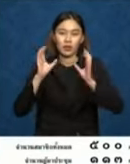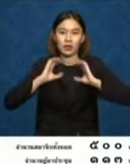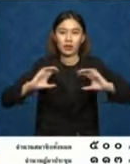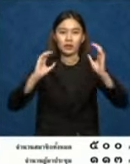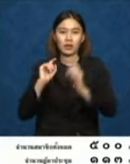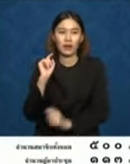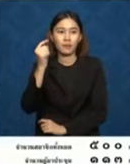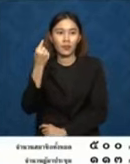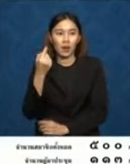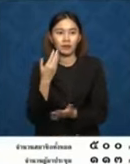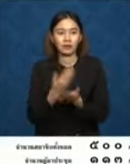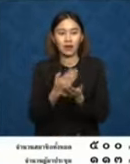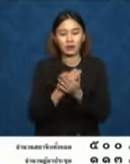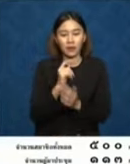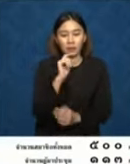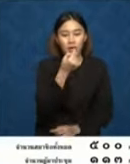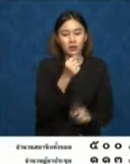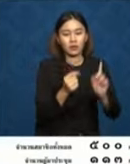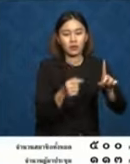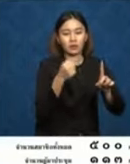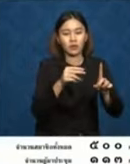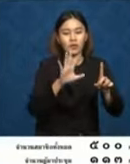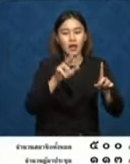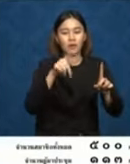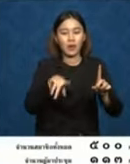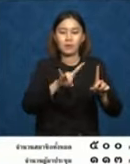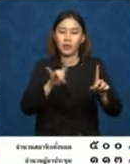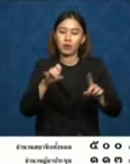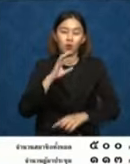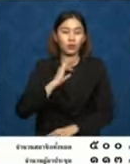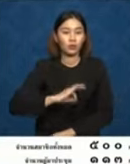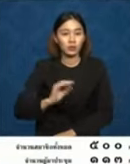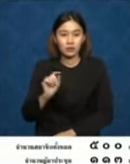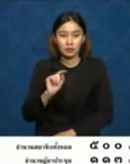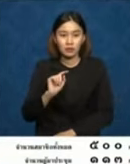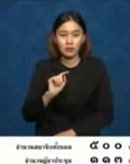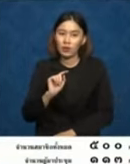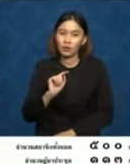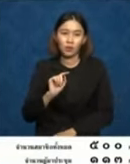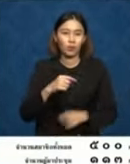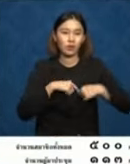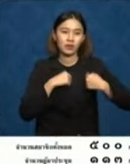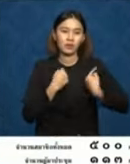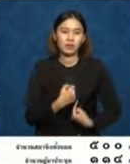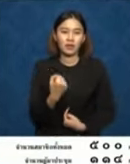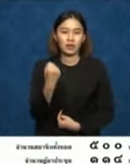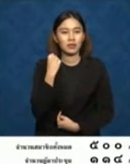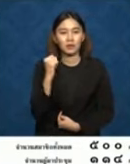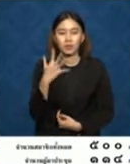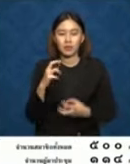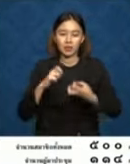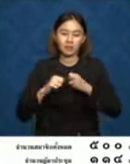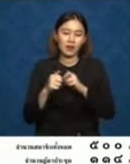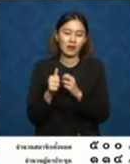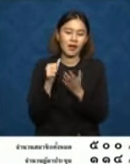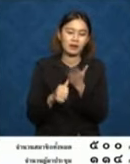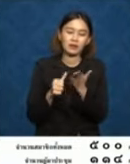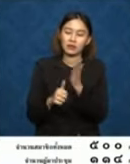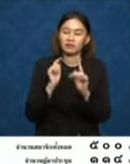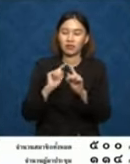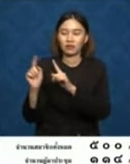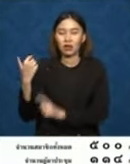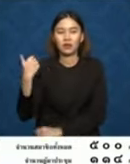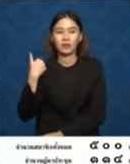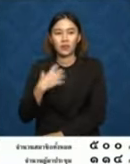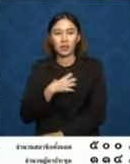ลับมารับเงินเดือน 15,800 นี่เป็นเรื่องที่ทำให้เสียขวัญและกำลังใจและก็ปัญหาหนี้สินเติมมาเยอะแยะ